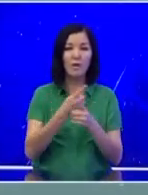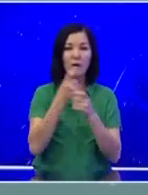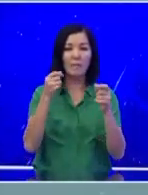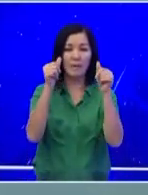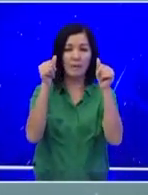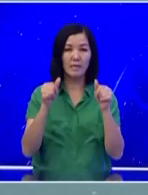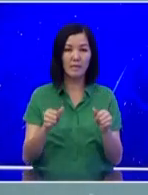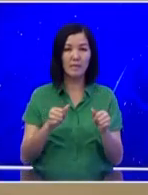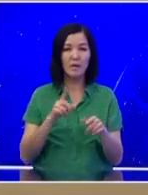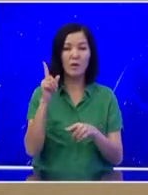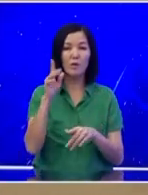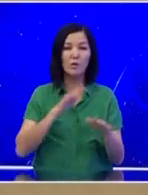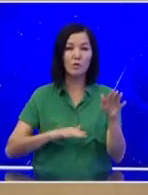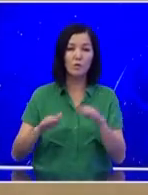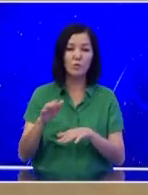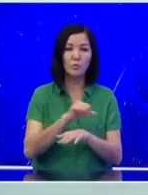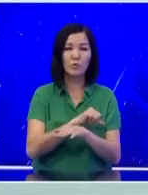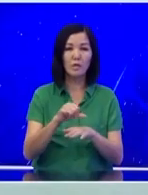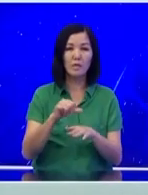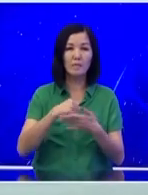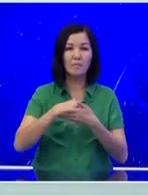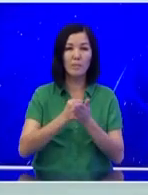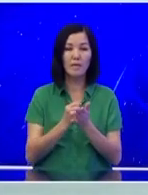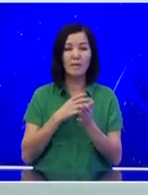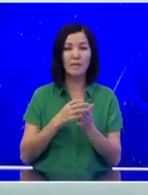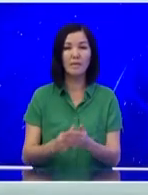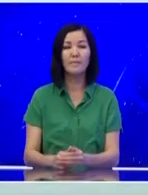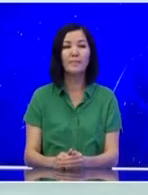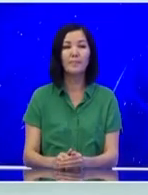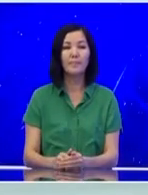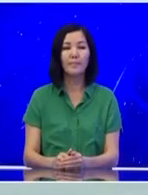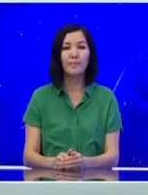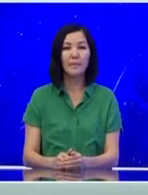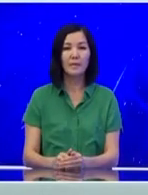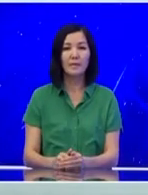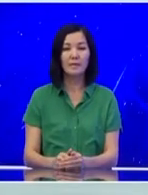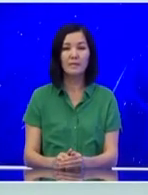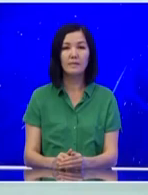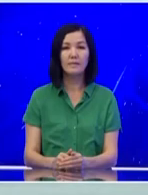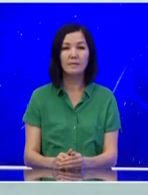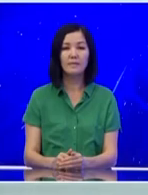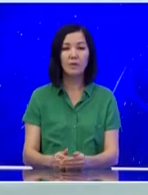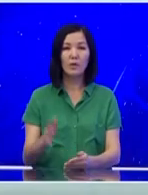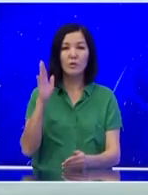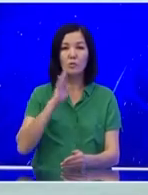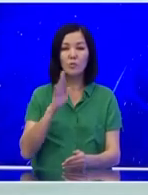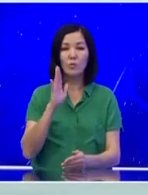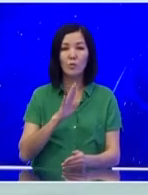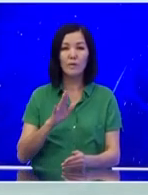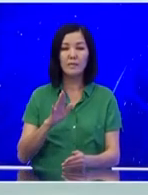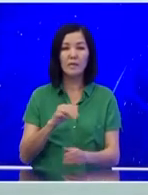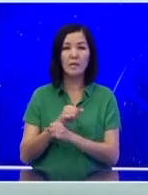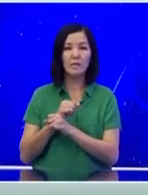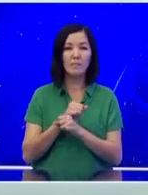тақтайшалар орнатып, жүзу шекарасын белгіледі. На сегодняшний день именно департамент ЧС Алматинской области совместно су қоймасындағы жағажайлардың